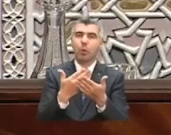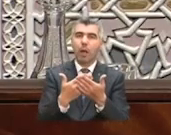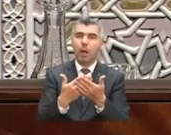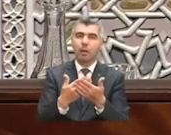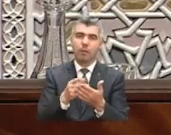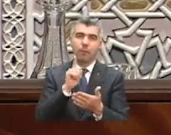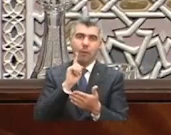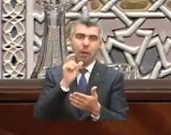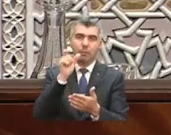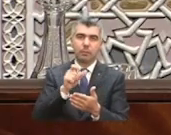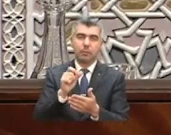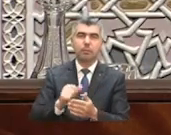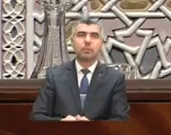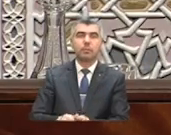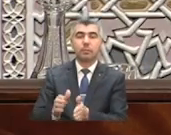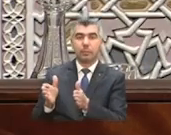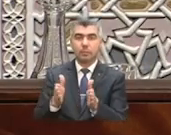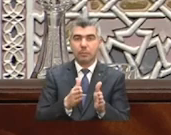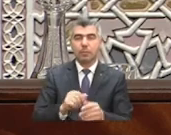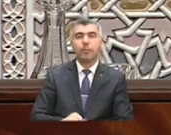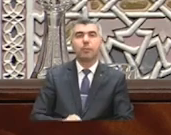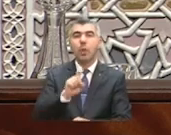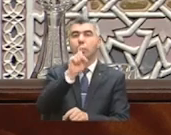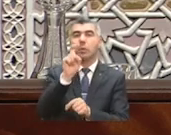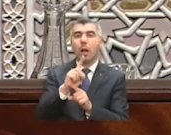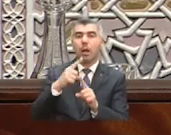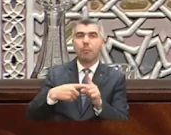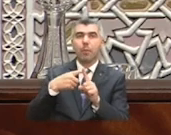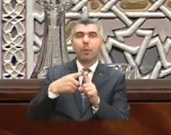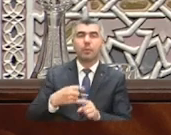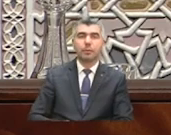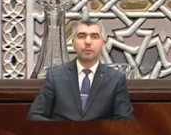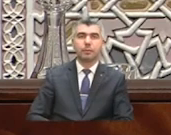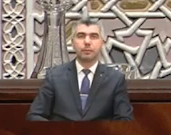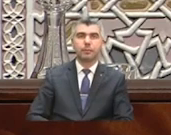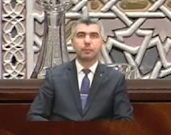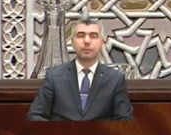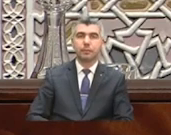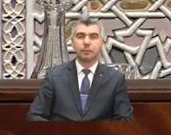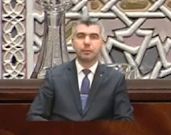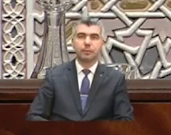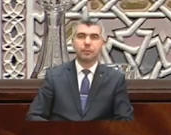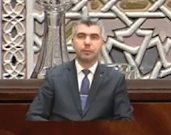النائبة. هل هناك من تعقيب إضافي؟ تفضل.